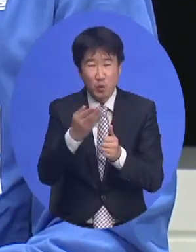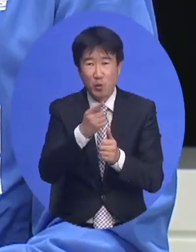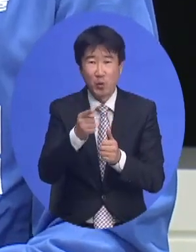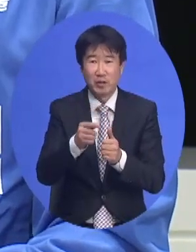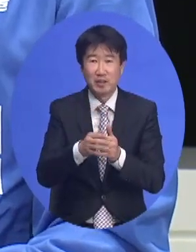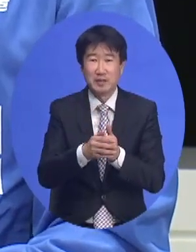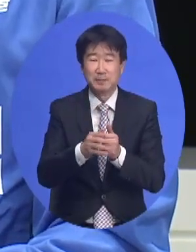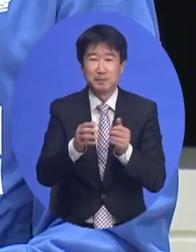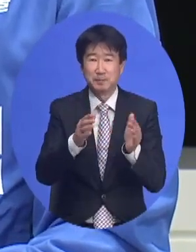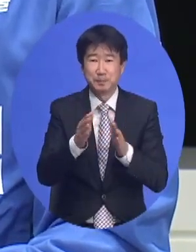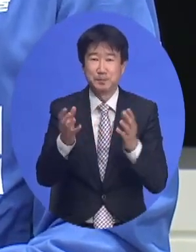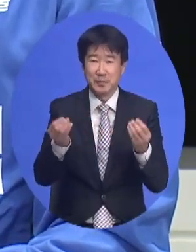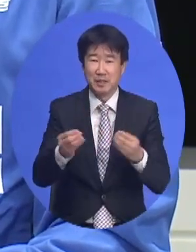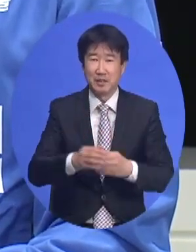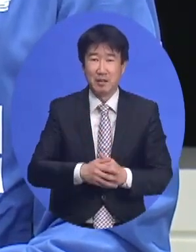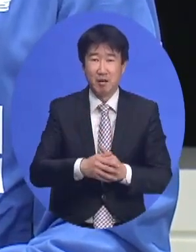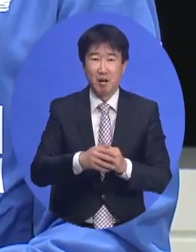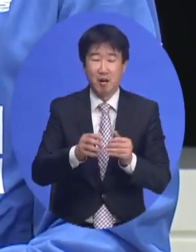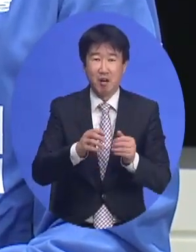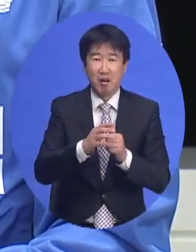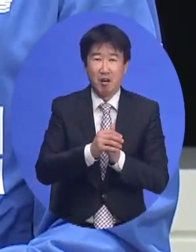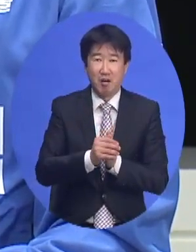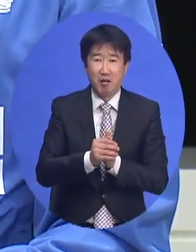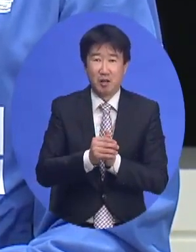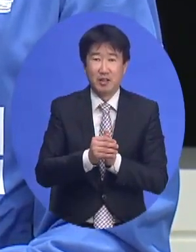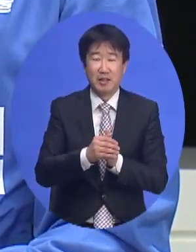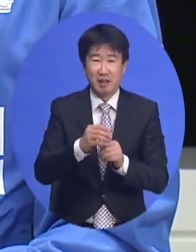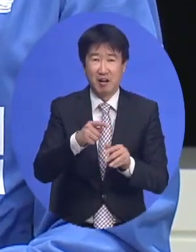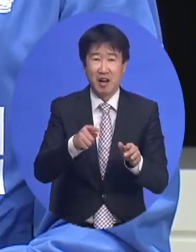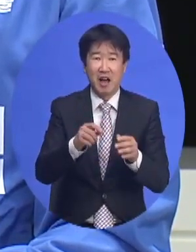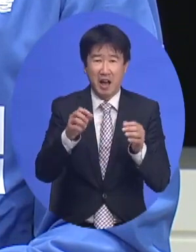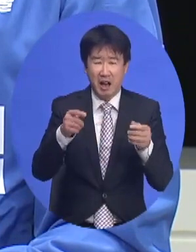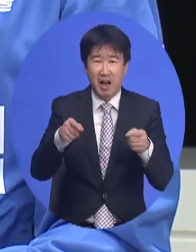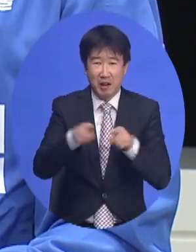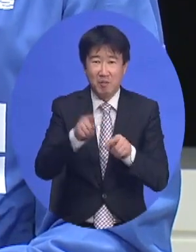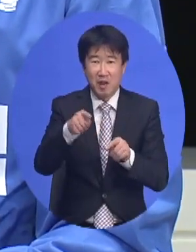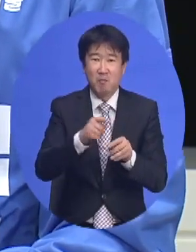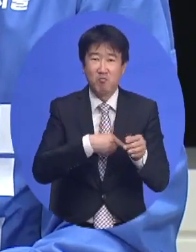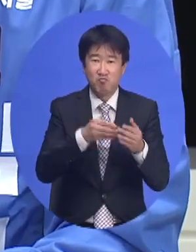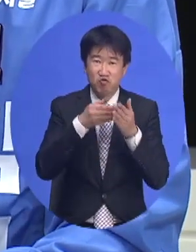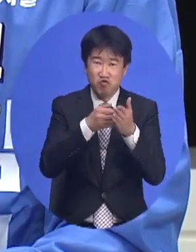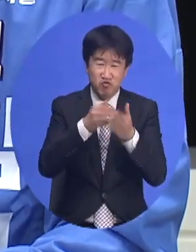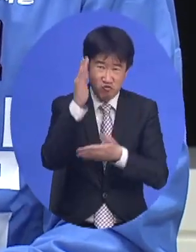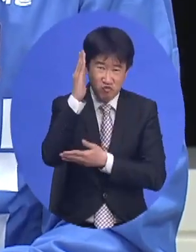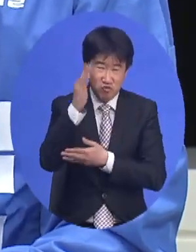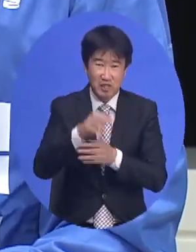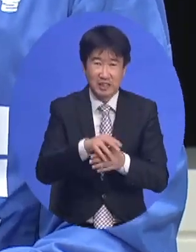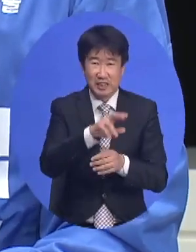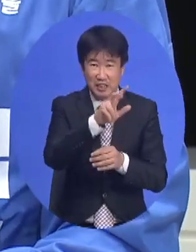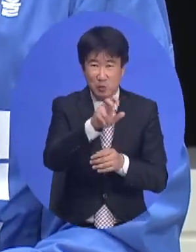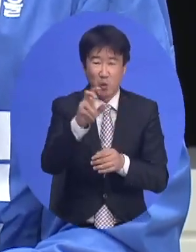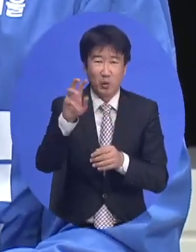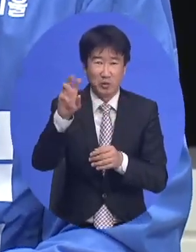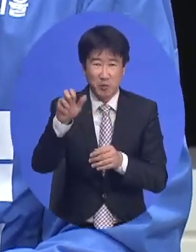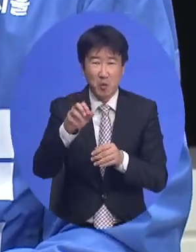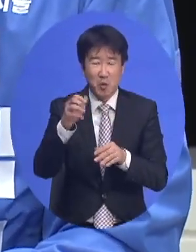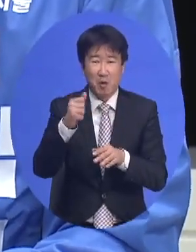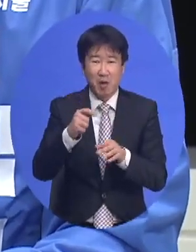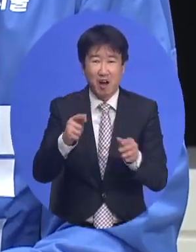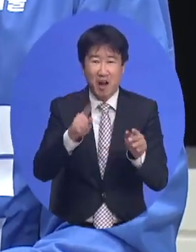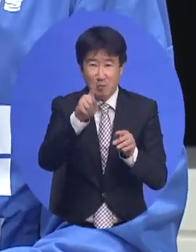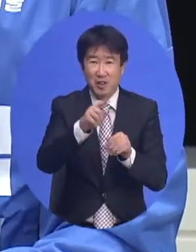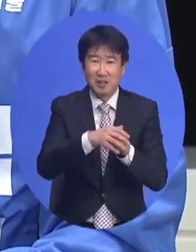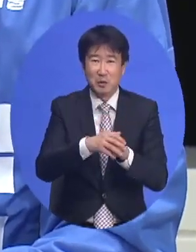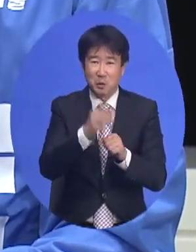그렇게나 무더기를 했기 때문에 말하면 하위 평가에 들었다는 것이 제 판단입니다. 아, 그다음에 그때는 마지막 시간이 없기